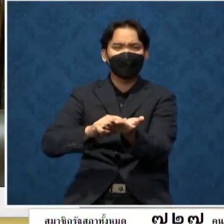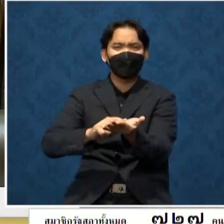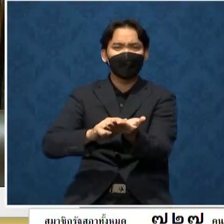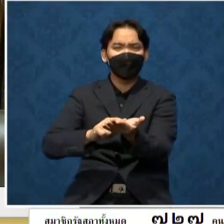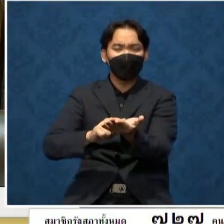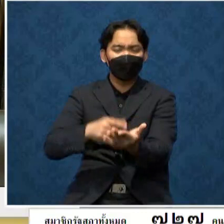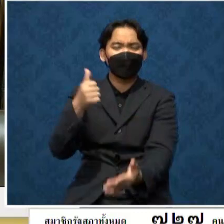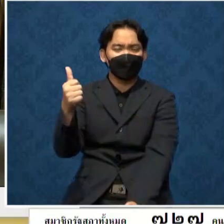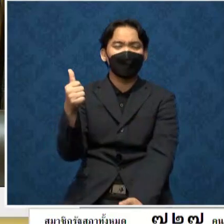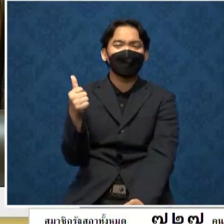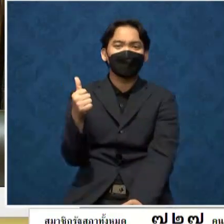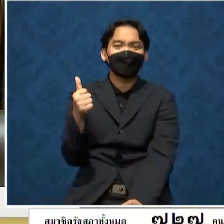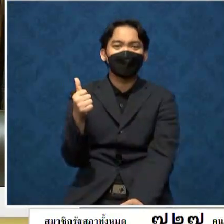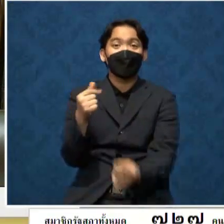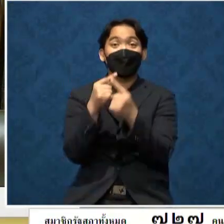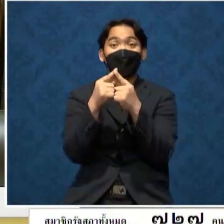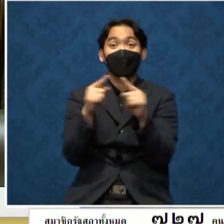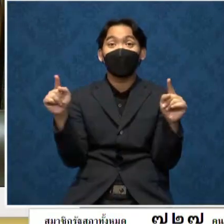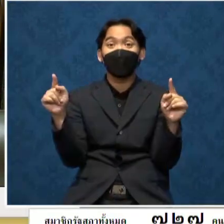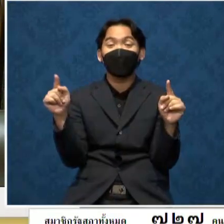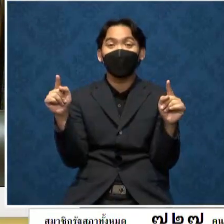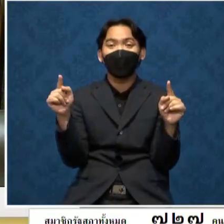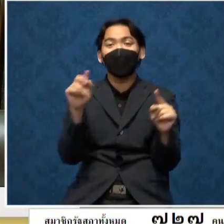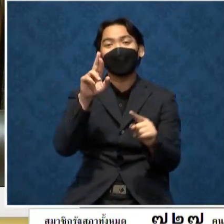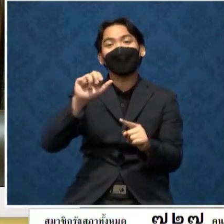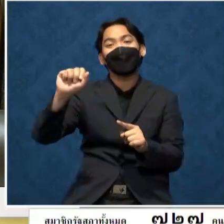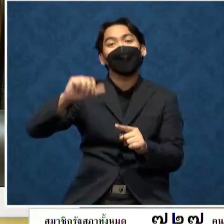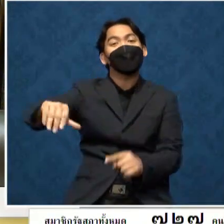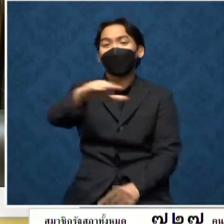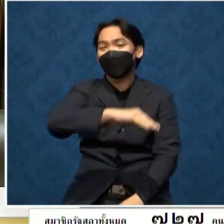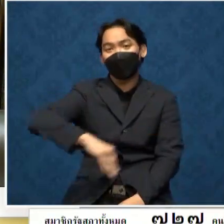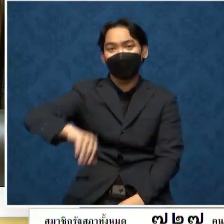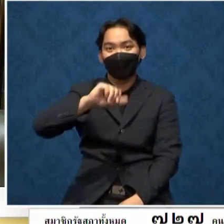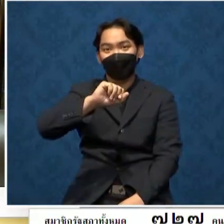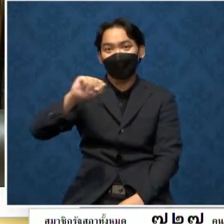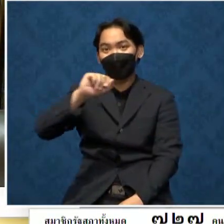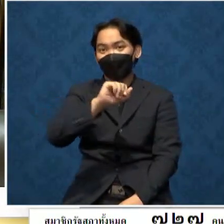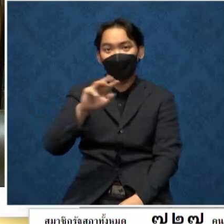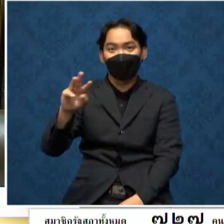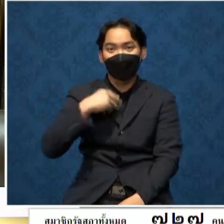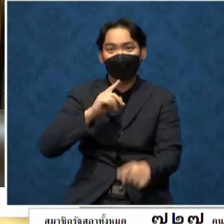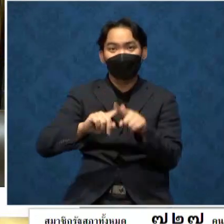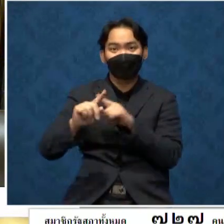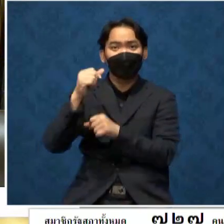อแต่ต้องให้ที่ประชุมสภาอนุมัติด้วยนะครับก็สุดแต่ท่านประธานจะวินานะครับขอบคุณครับ